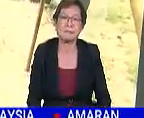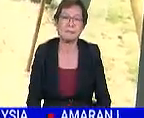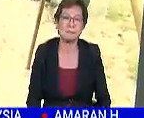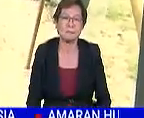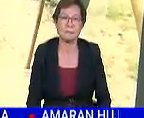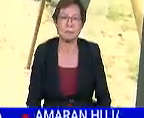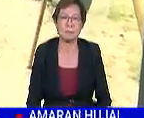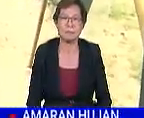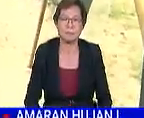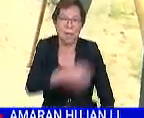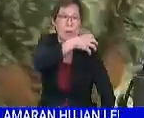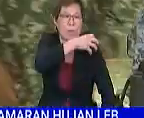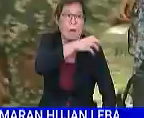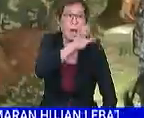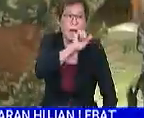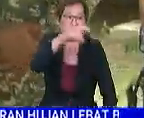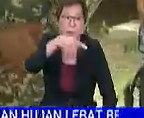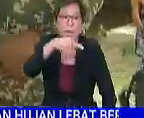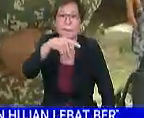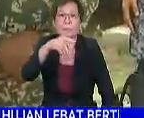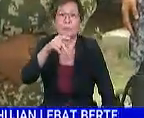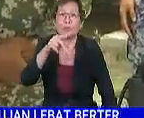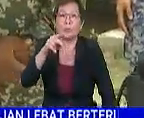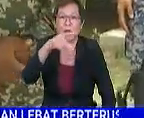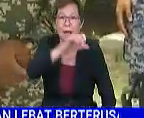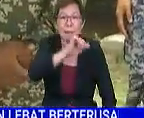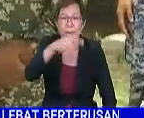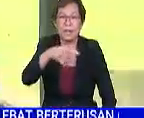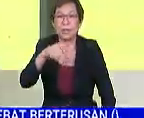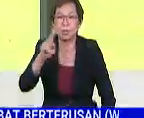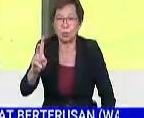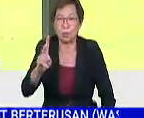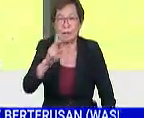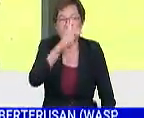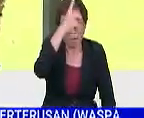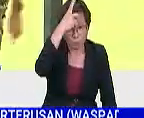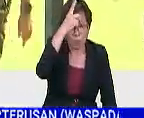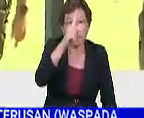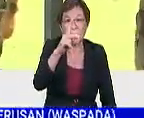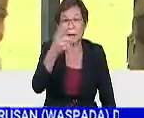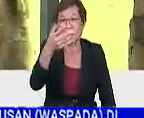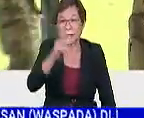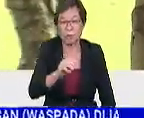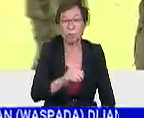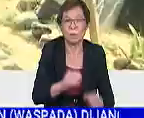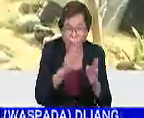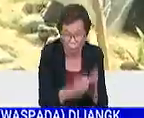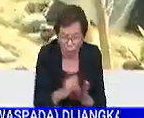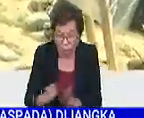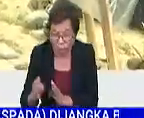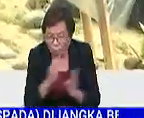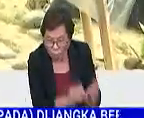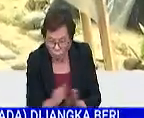Sabah komander atb2 brigad jeneral Abdul Karim Ahmad berkata atur gerak ujian berkenaan